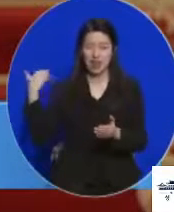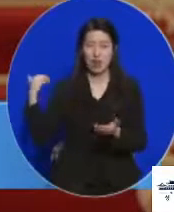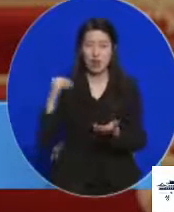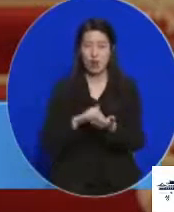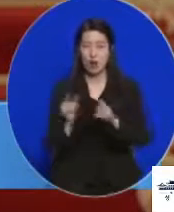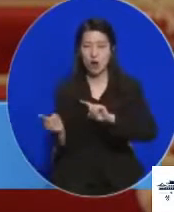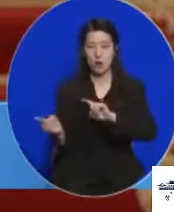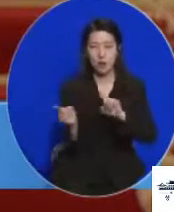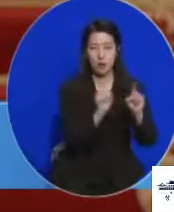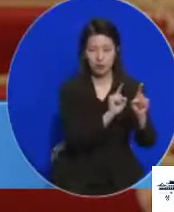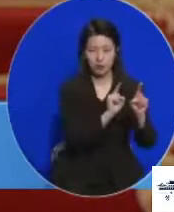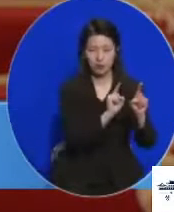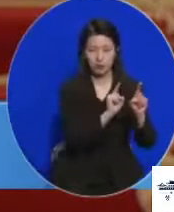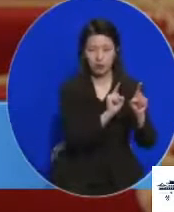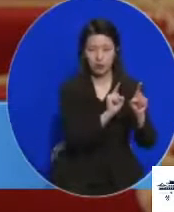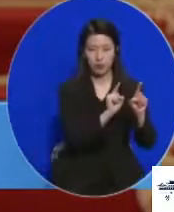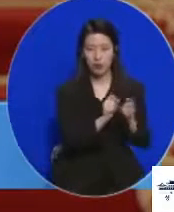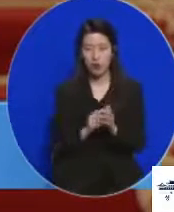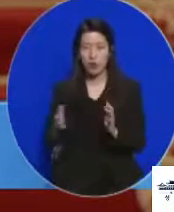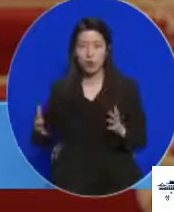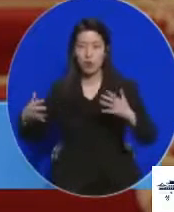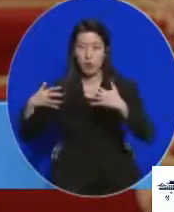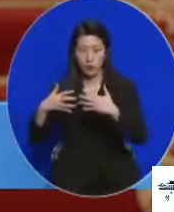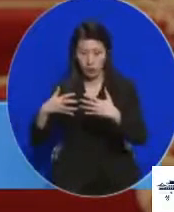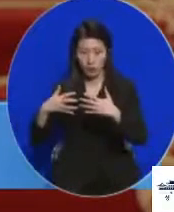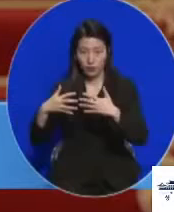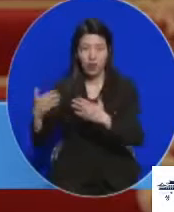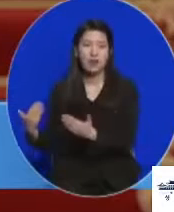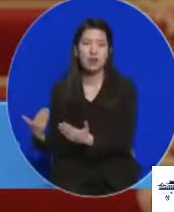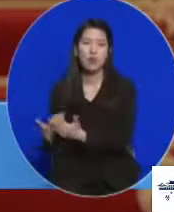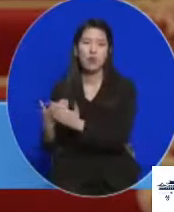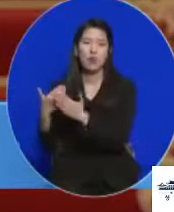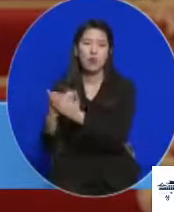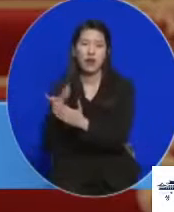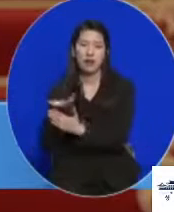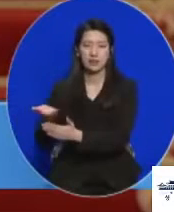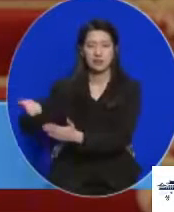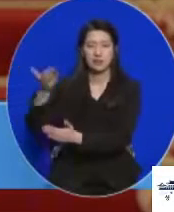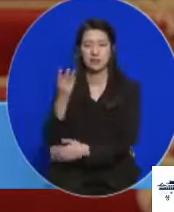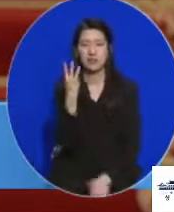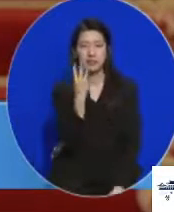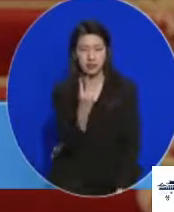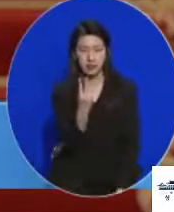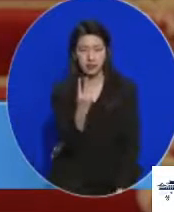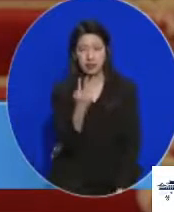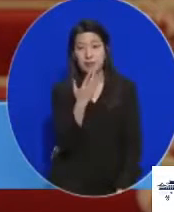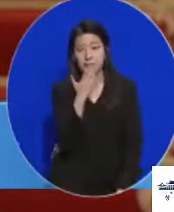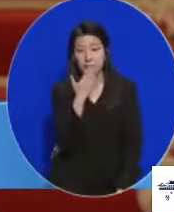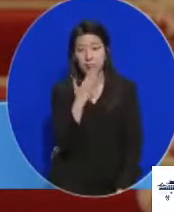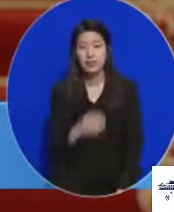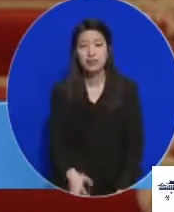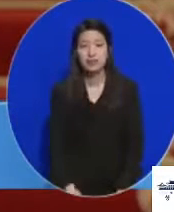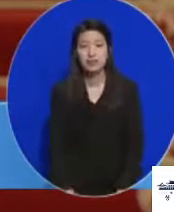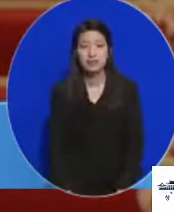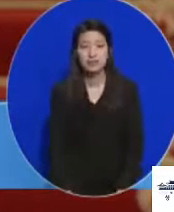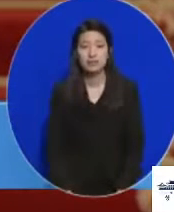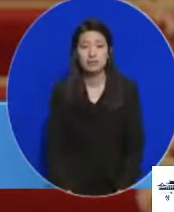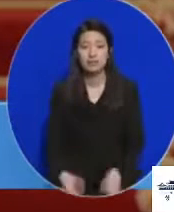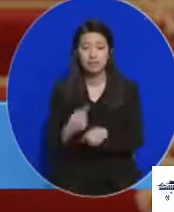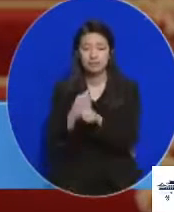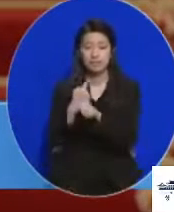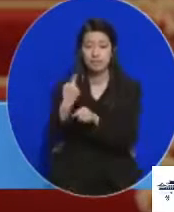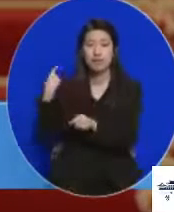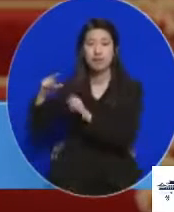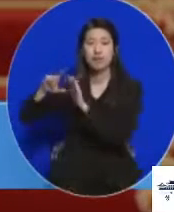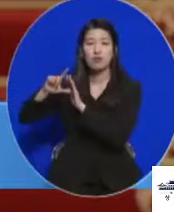도약 의 해가 될 것입니다 국민 여러분 2020년 신종 감염병 2